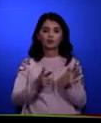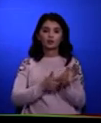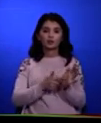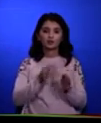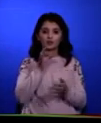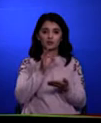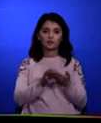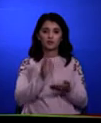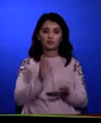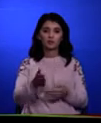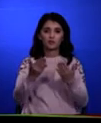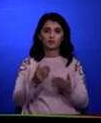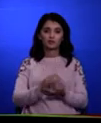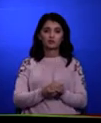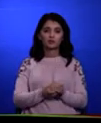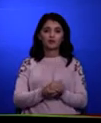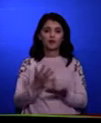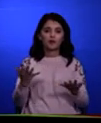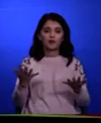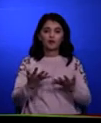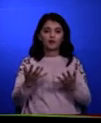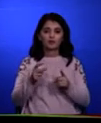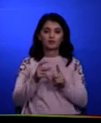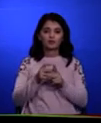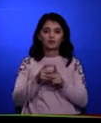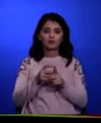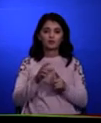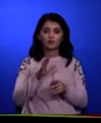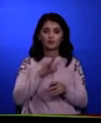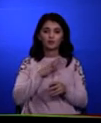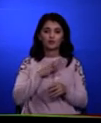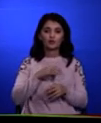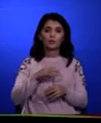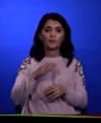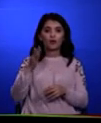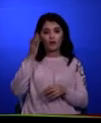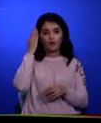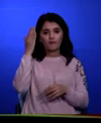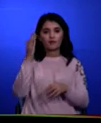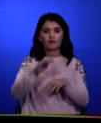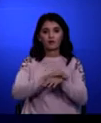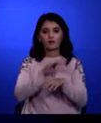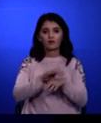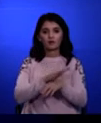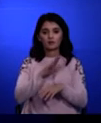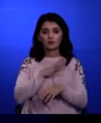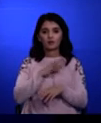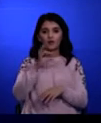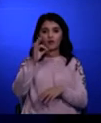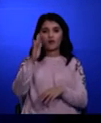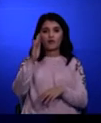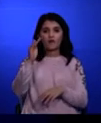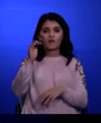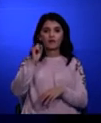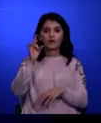97. Barakalla. Qanday so'z hosil bo'ldi? Ofarin. Sizlarga ofarin